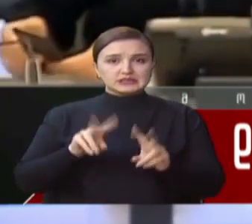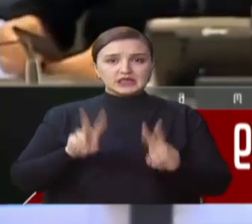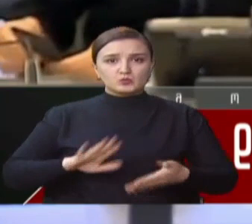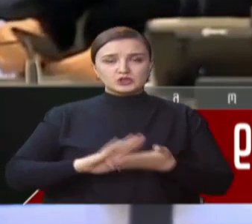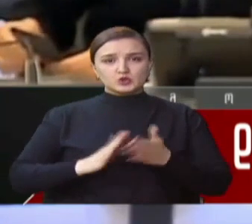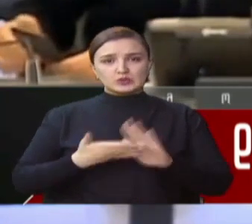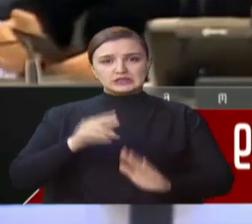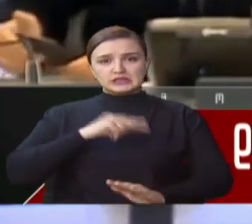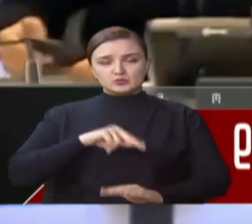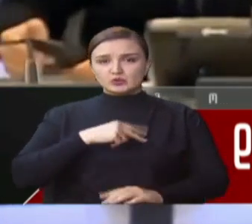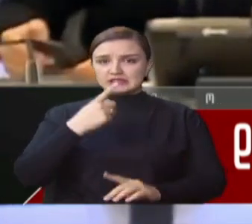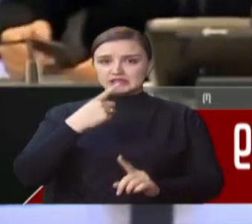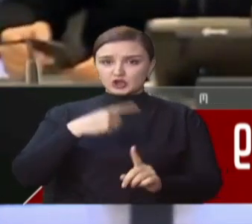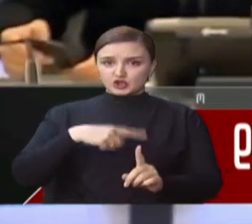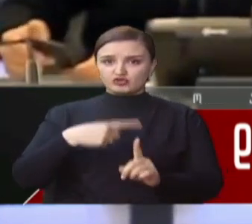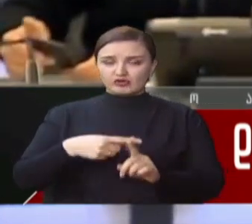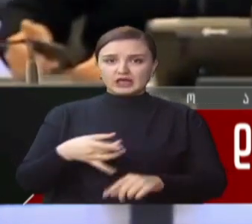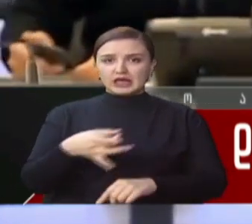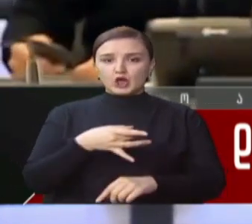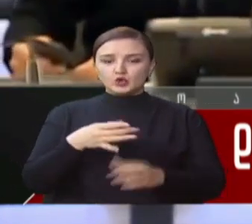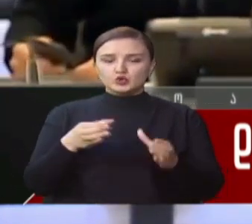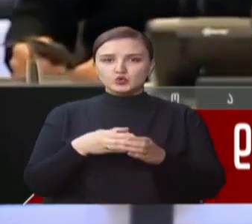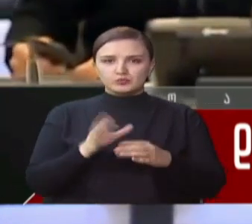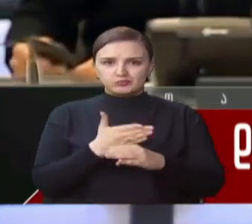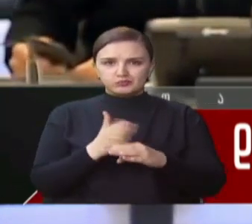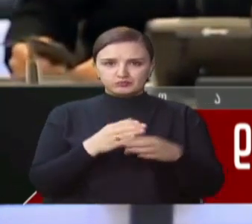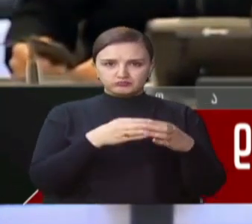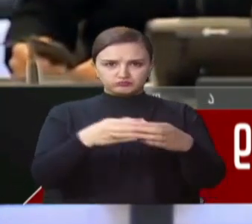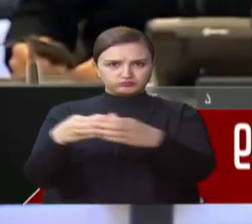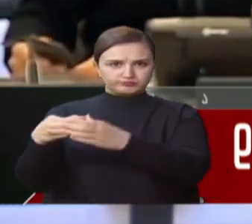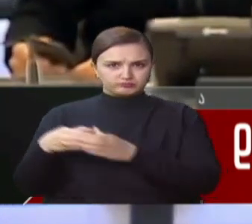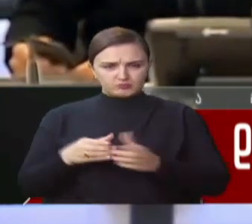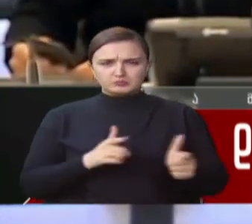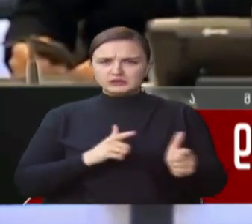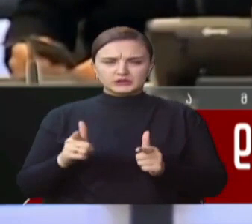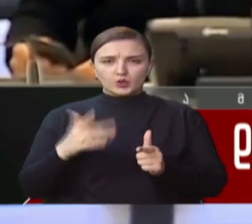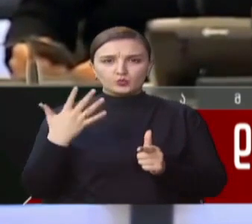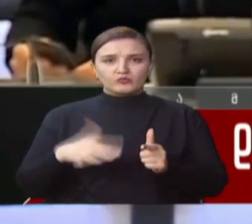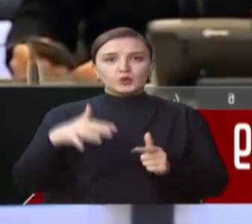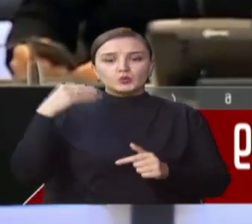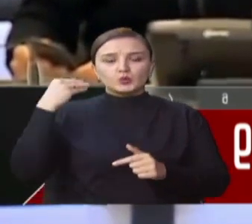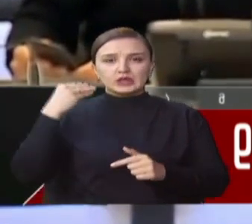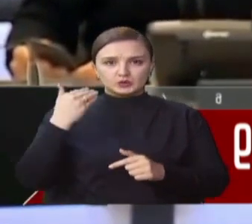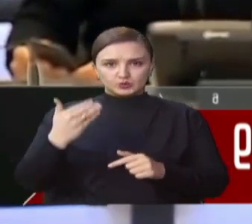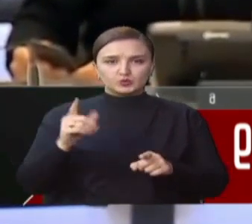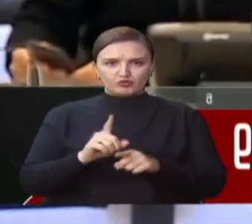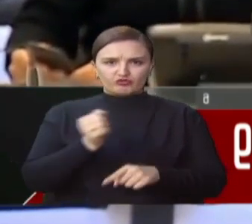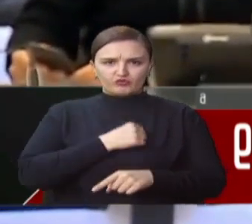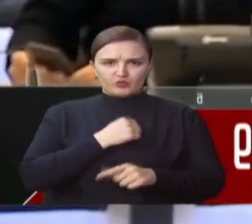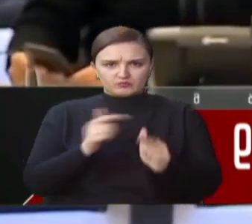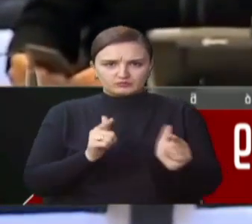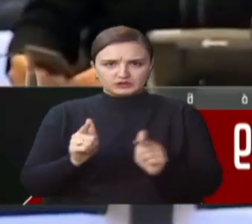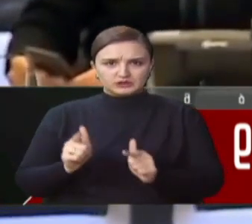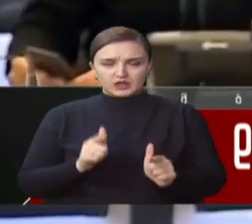სიტუაციების სამსახურმა და წითელმა ჯვარმა რეგიონში ჯგუფები გადაანაწილეს. Ასევე მობილიზებული არიან თურქეთის შეიარაღებული ძალები,